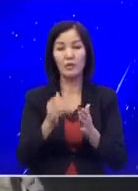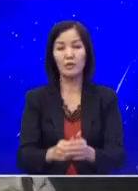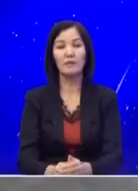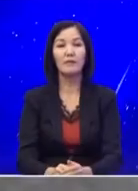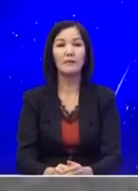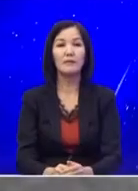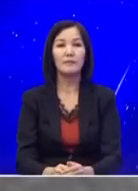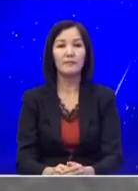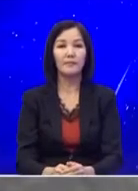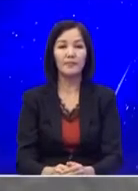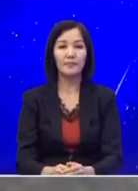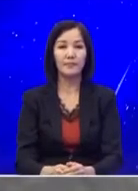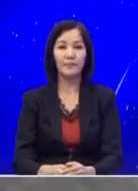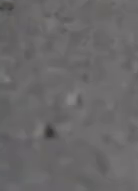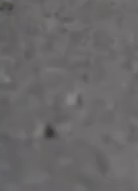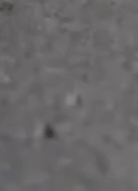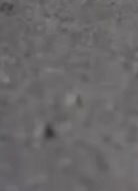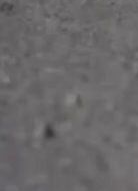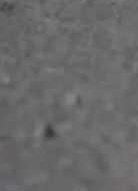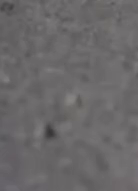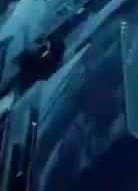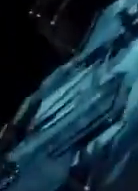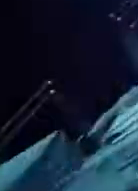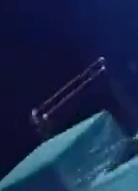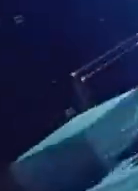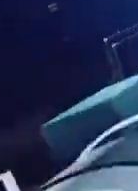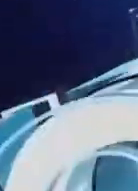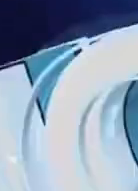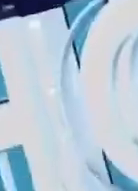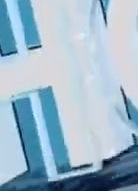Смагулова, Ерлан Азамбай, телеканал ЖТСУ.